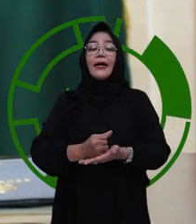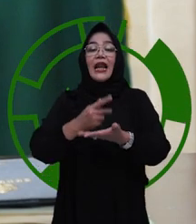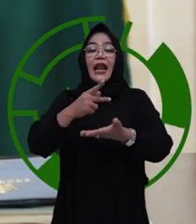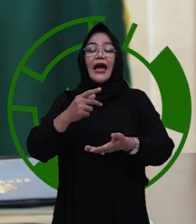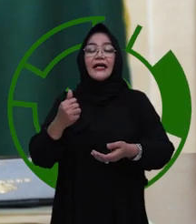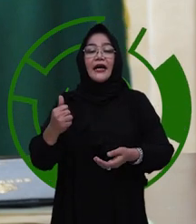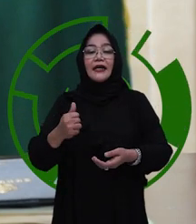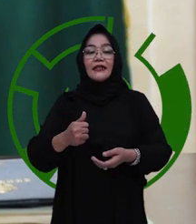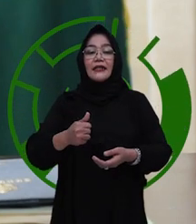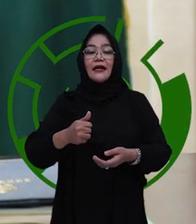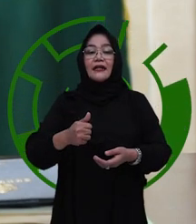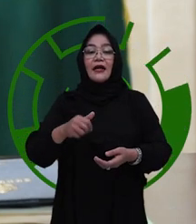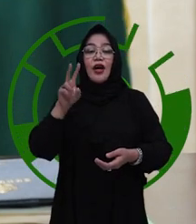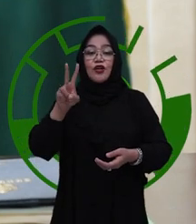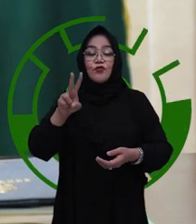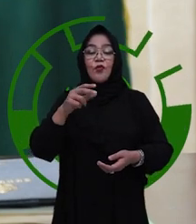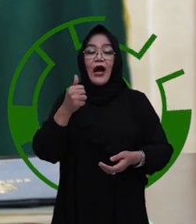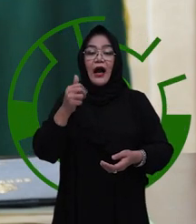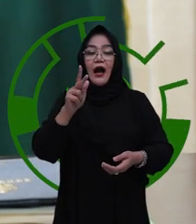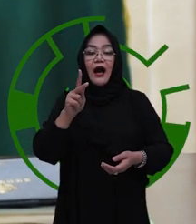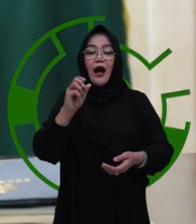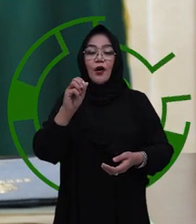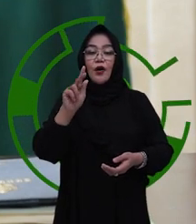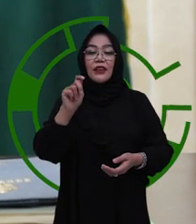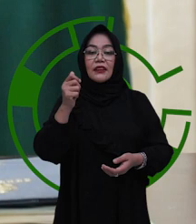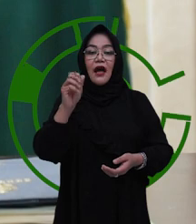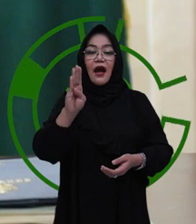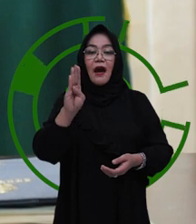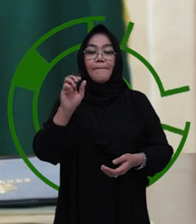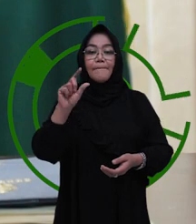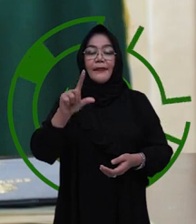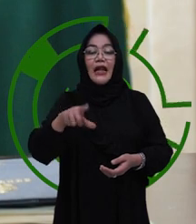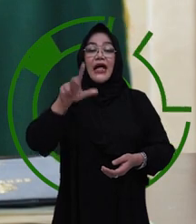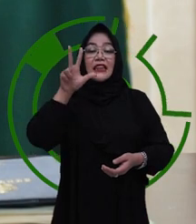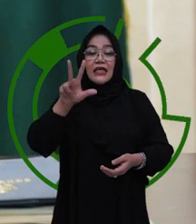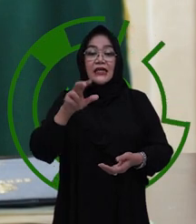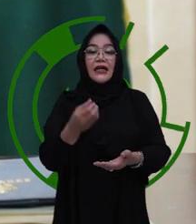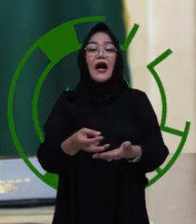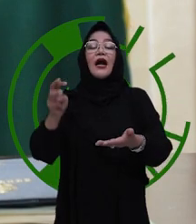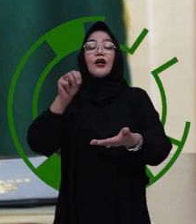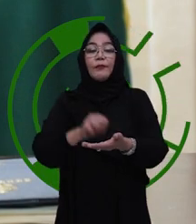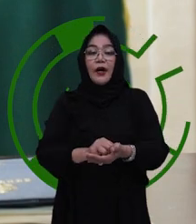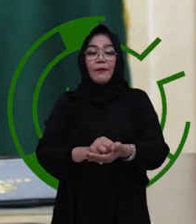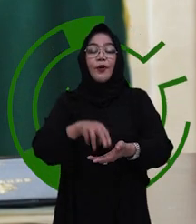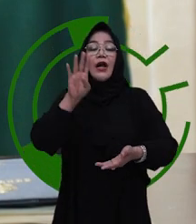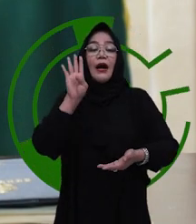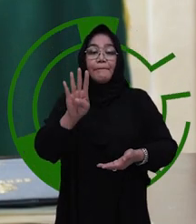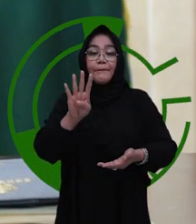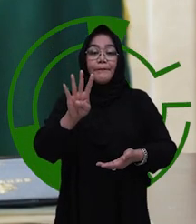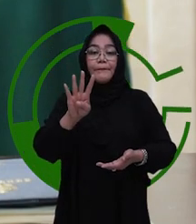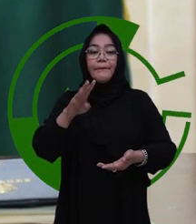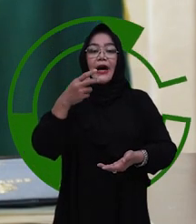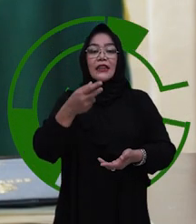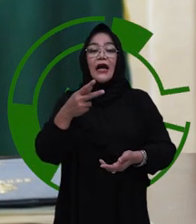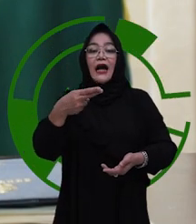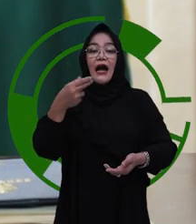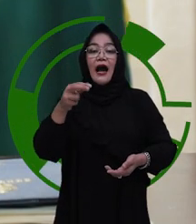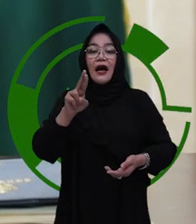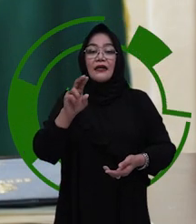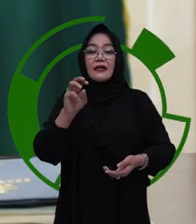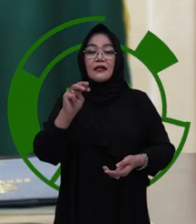kedua, akuntabel. Yang ketiga, kompeten. Yang keempat,